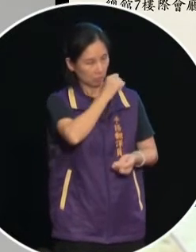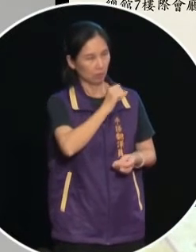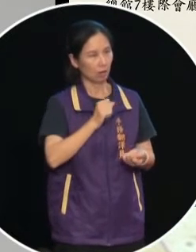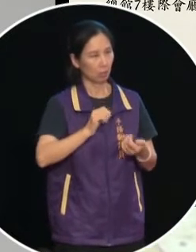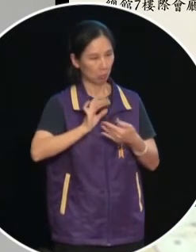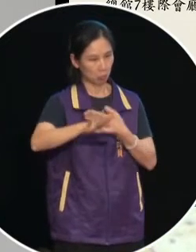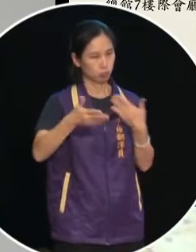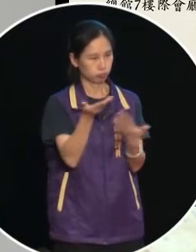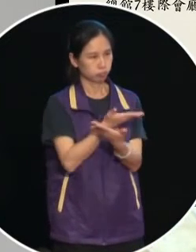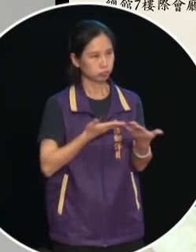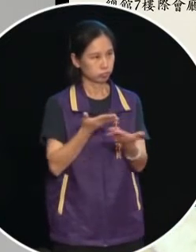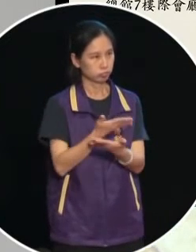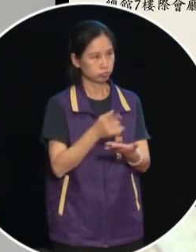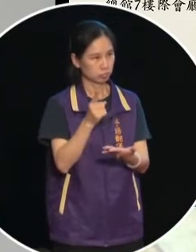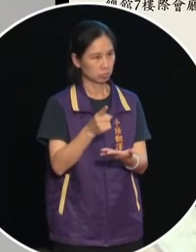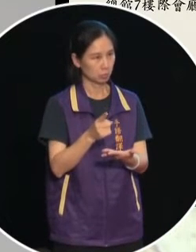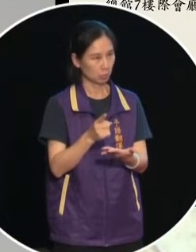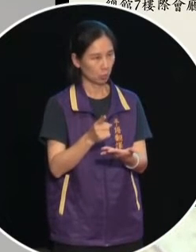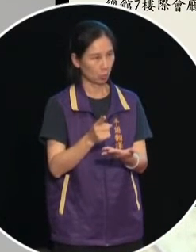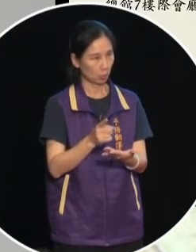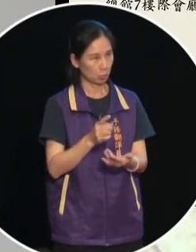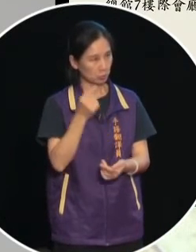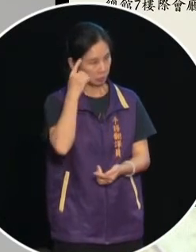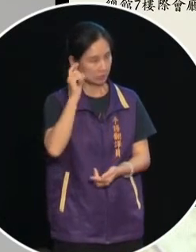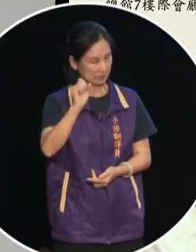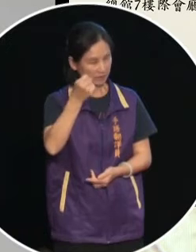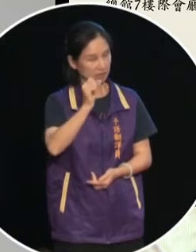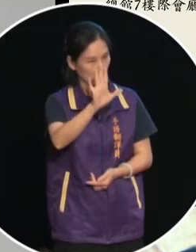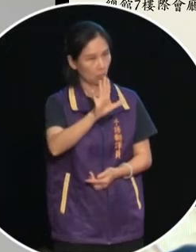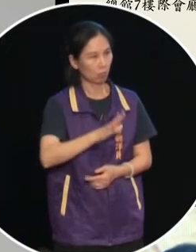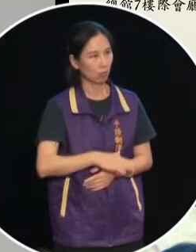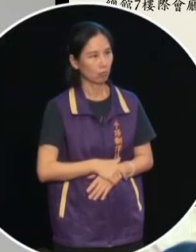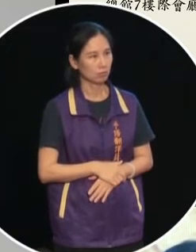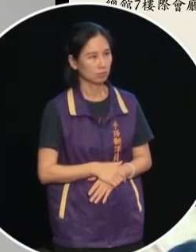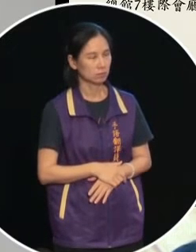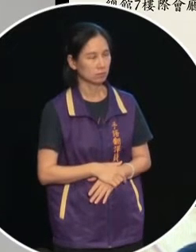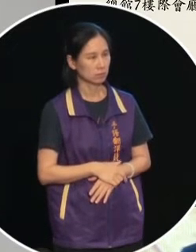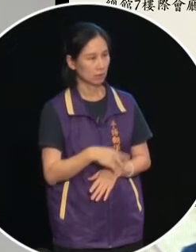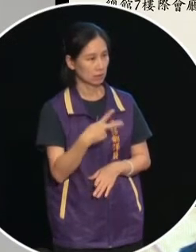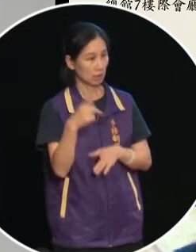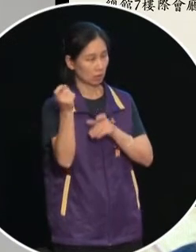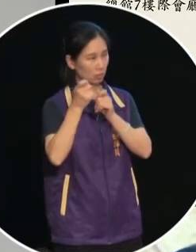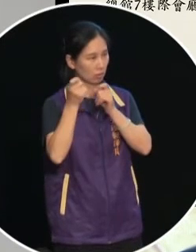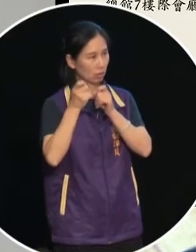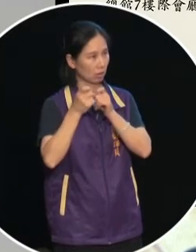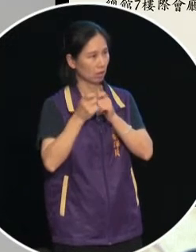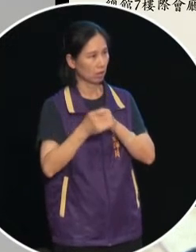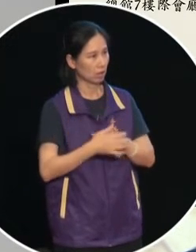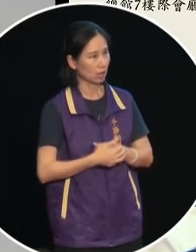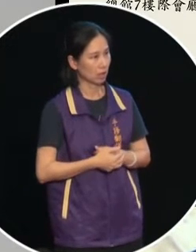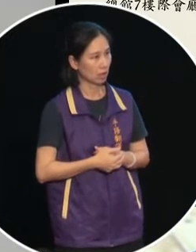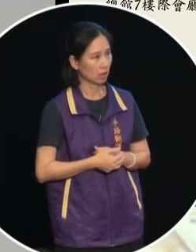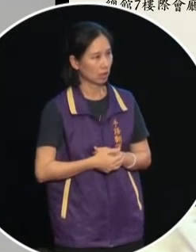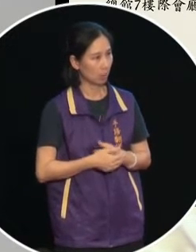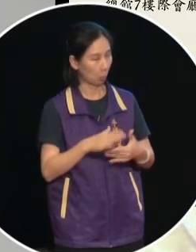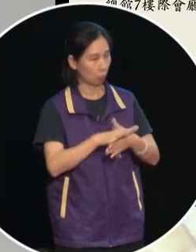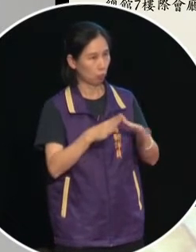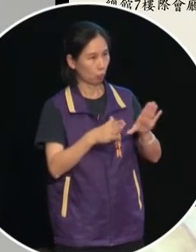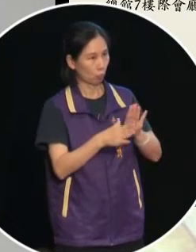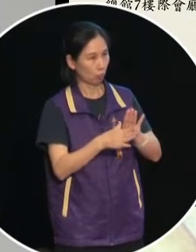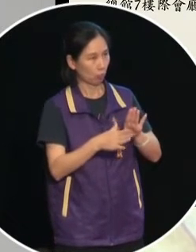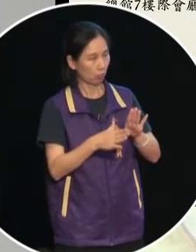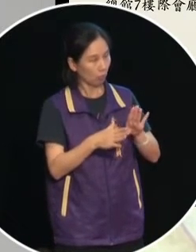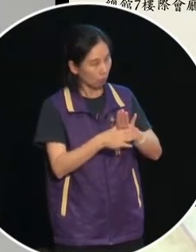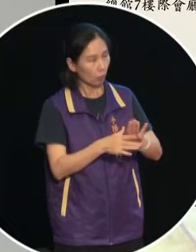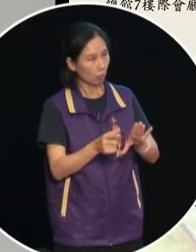讲是非常有产生非常大的意义。那还有最近我们看到，包括这个图书馆也是一样，文创文化还有独立